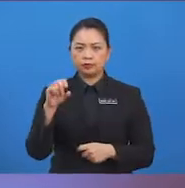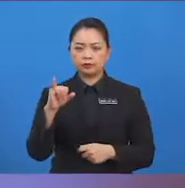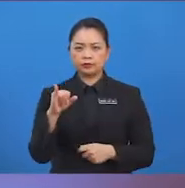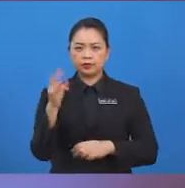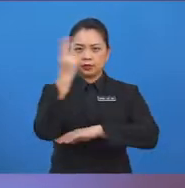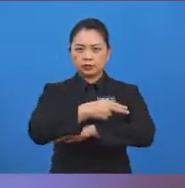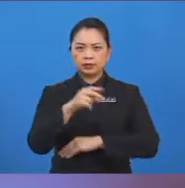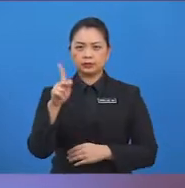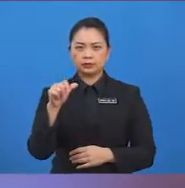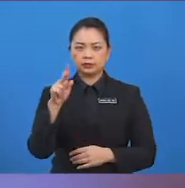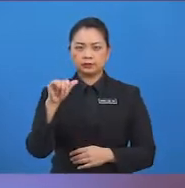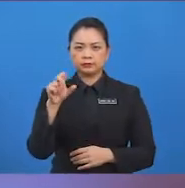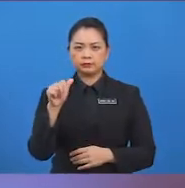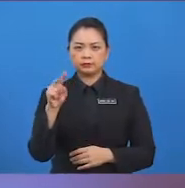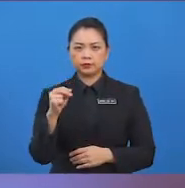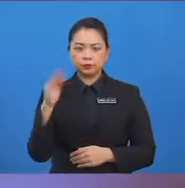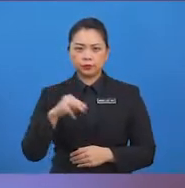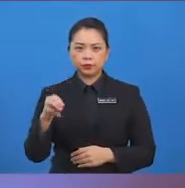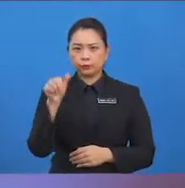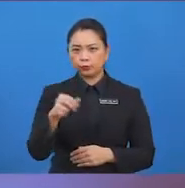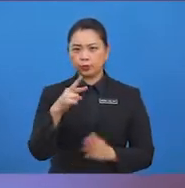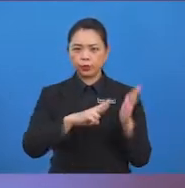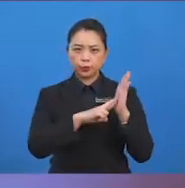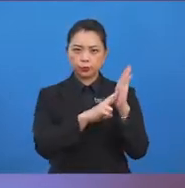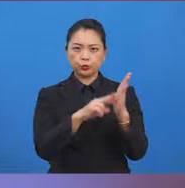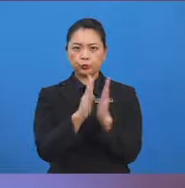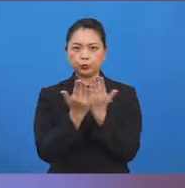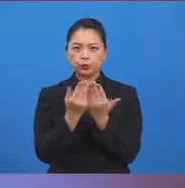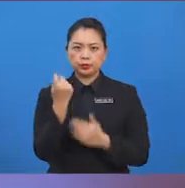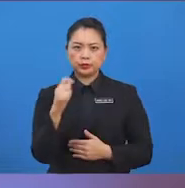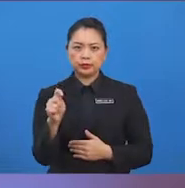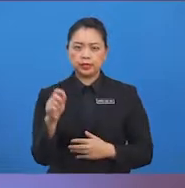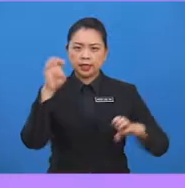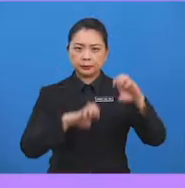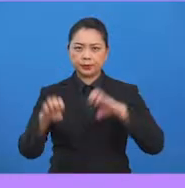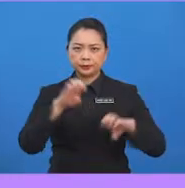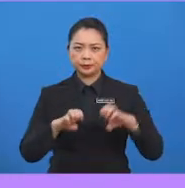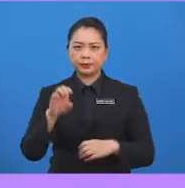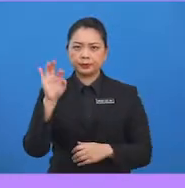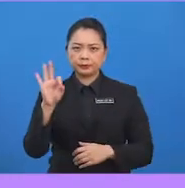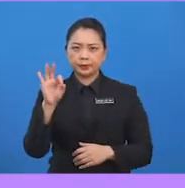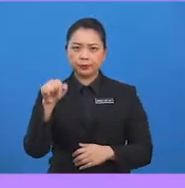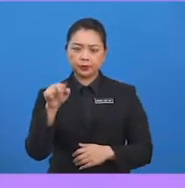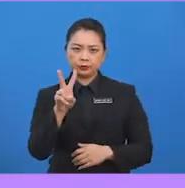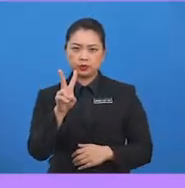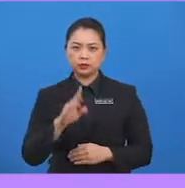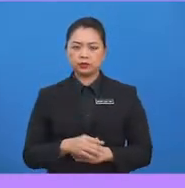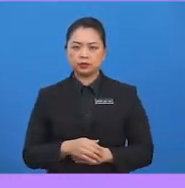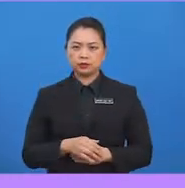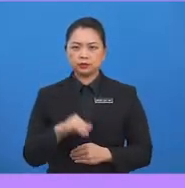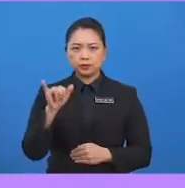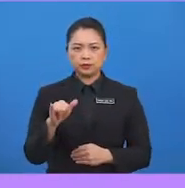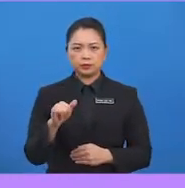kakisan. Murid-murid boleh merujuk kepada buku teks Eksperimen 9.2